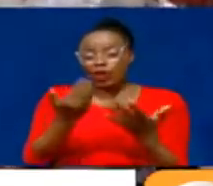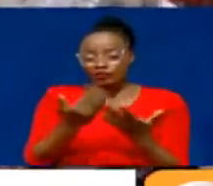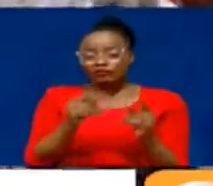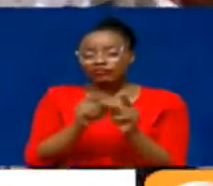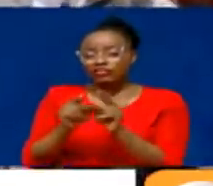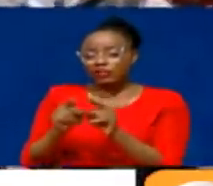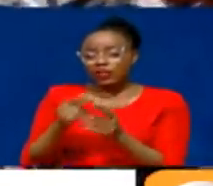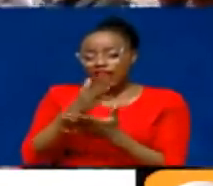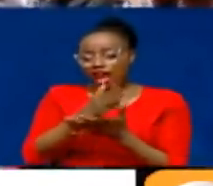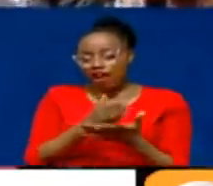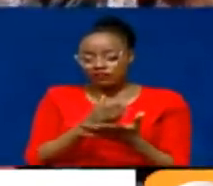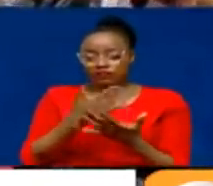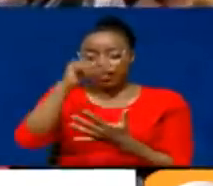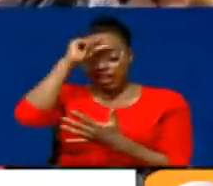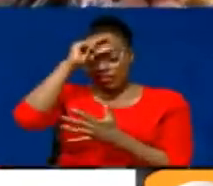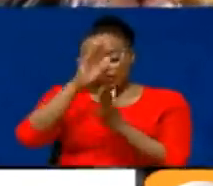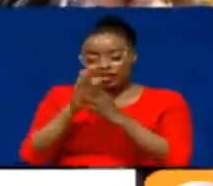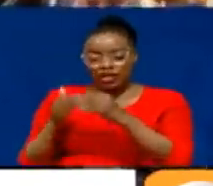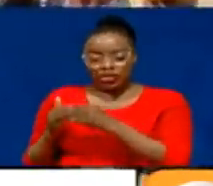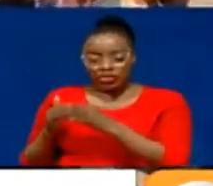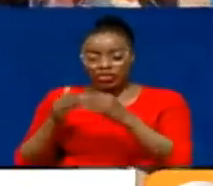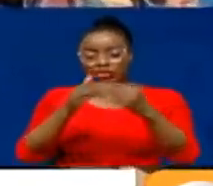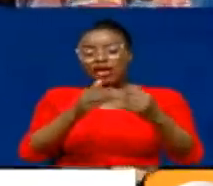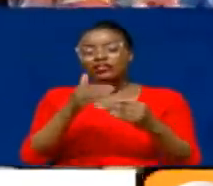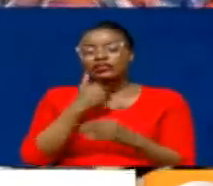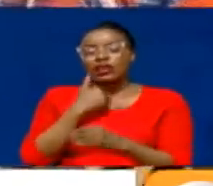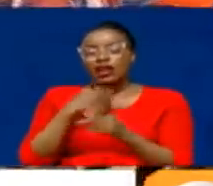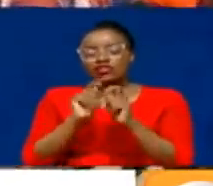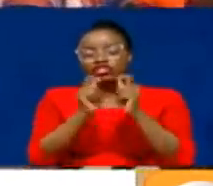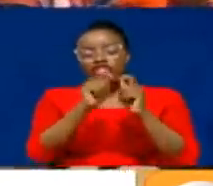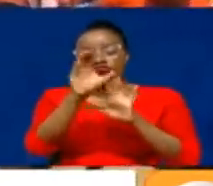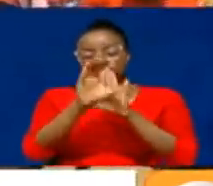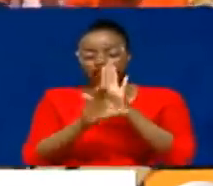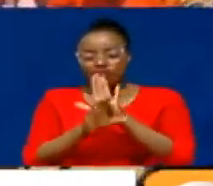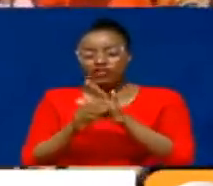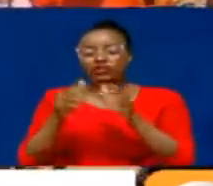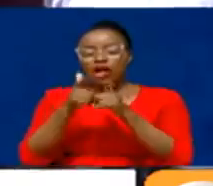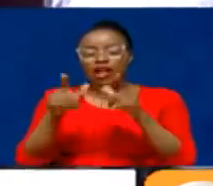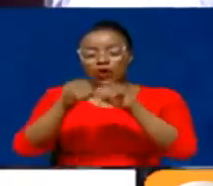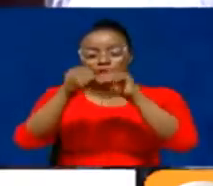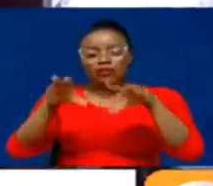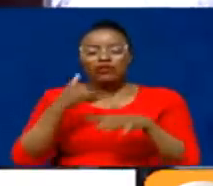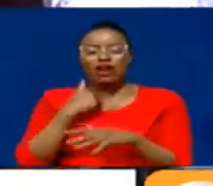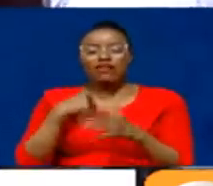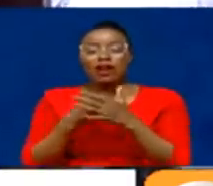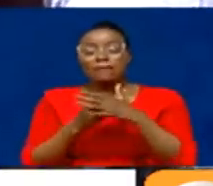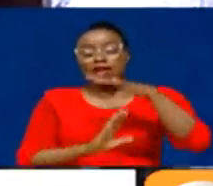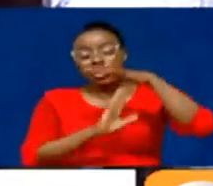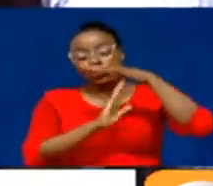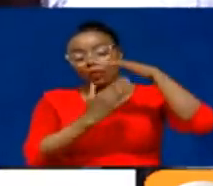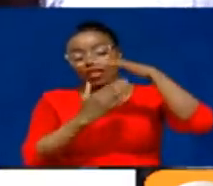ya mseto, pamoja na kuwa mstari wa mbele kushinikiza marekebisho ya katiba ya kuleta ugatuzi nchini. Pesa iko huko